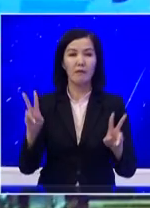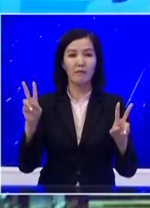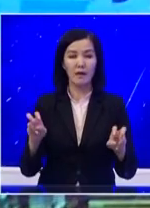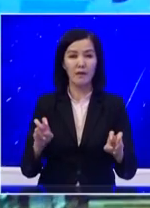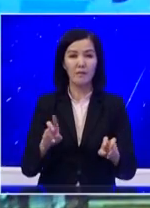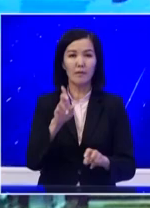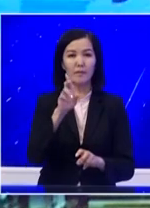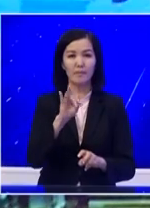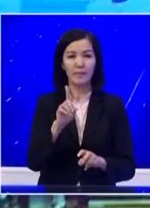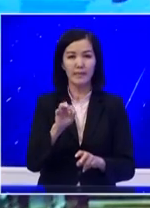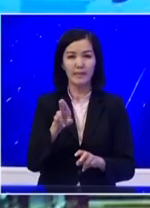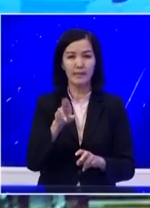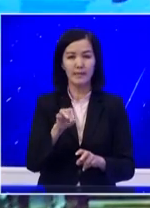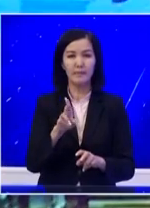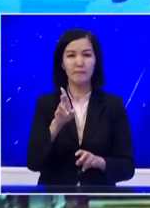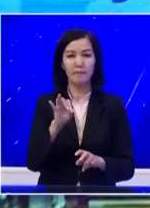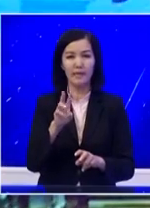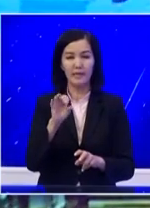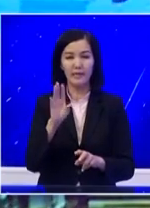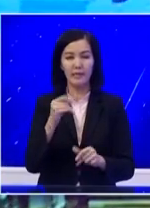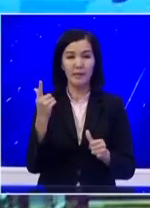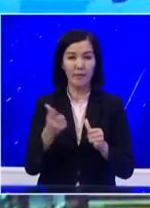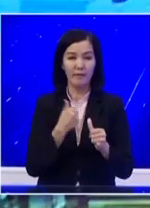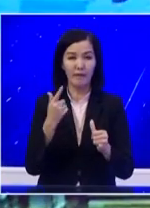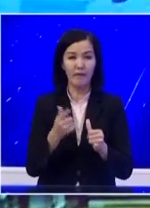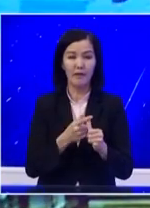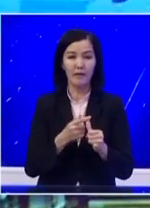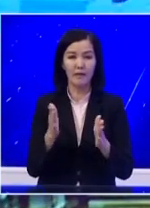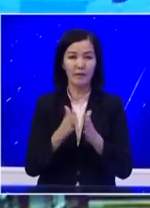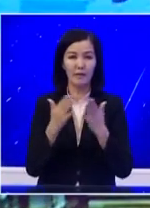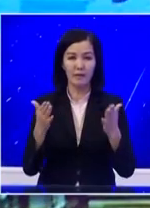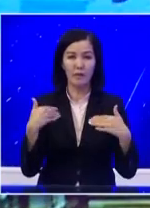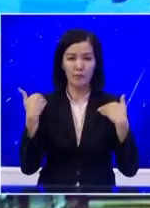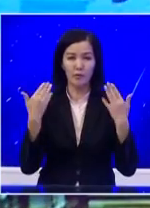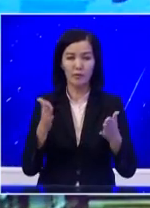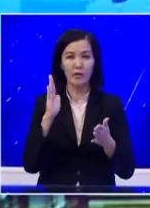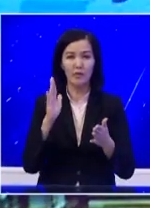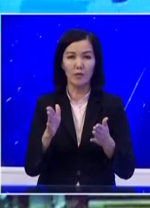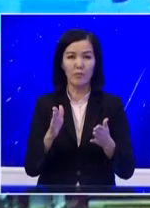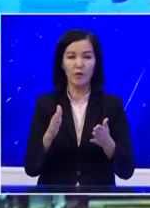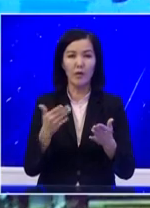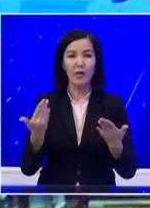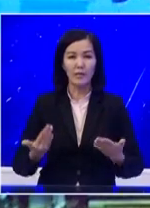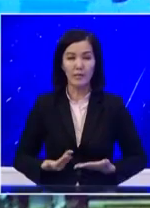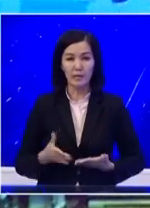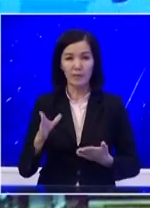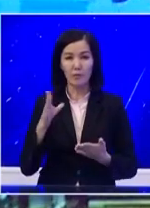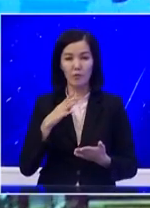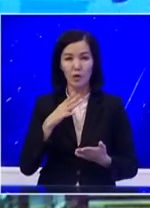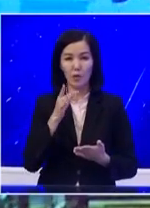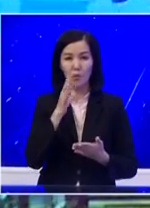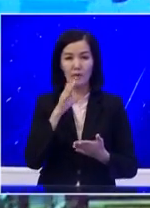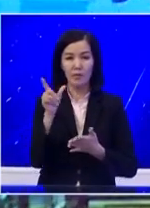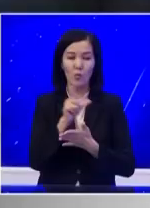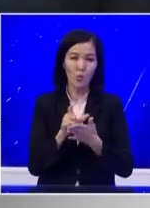Біздің Бейсен. Жуырда күллі қазақтың ардаулы Бейсен Құранбек жайлы кітап жарық көреді. Жинақта тірісінде атаңызға айналған тұлғаға арнап